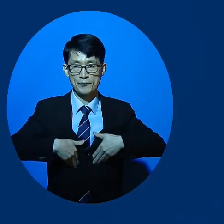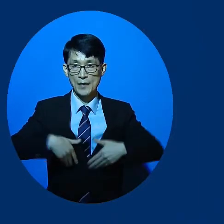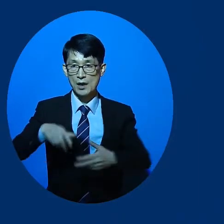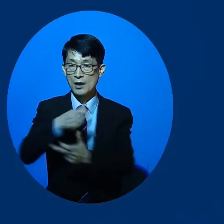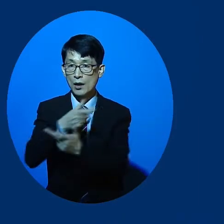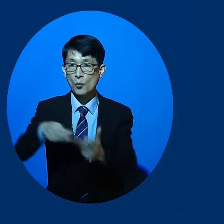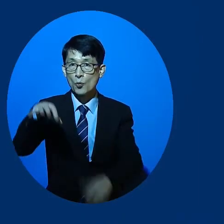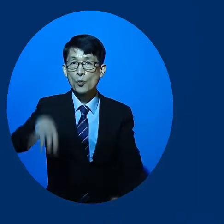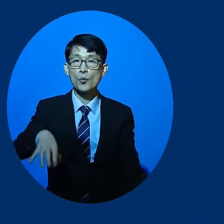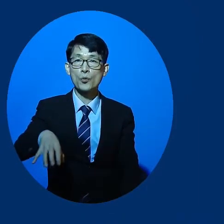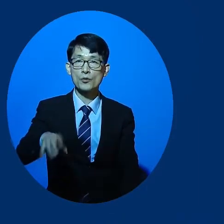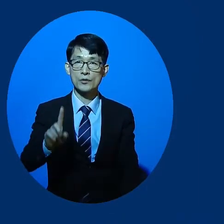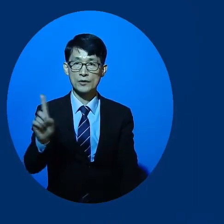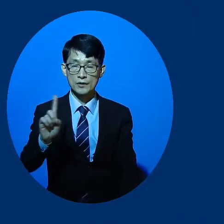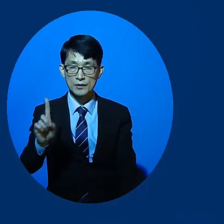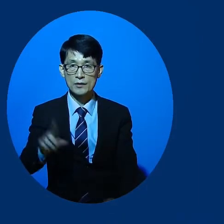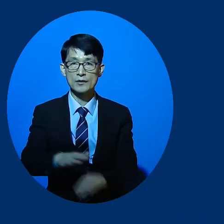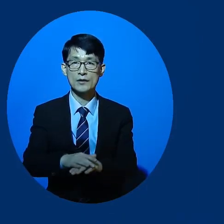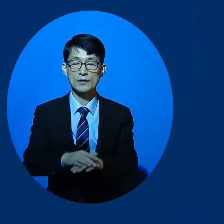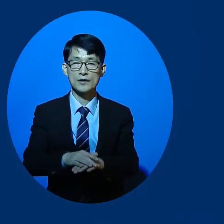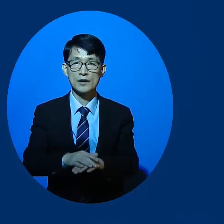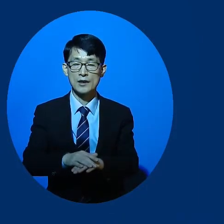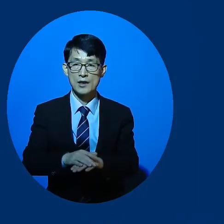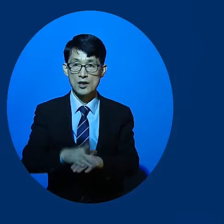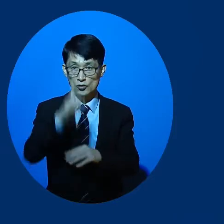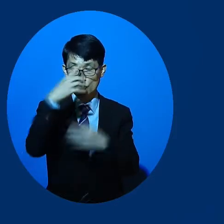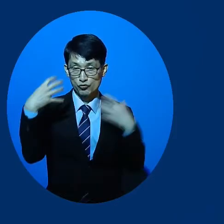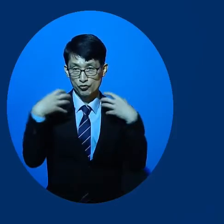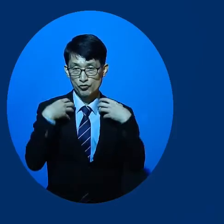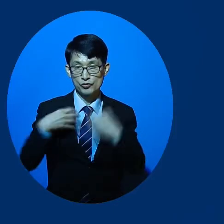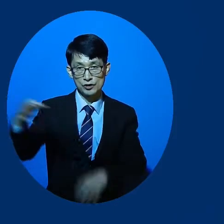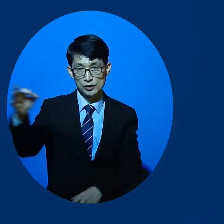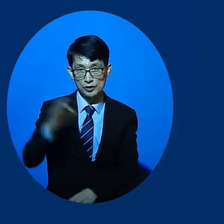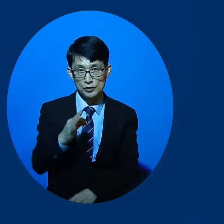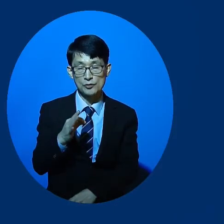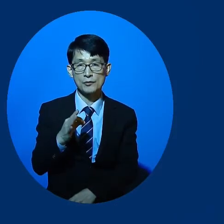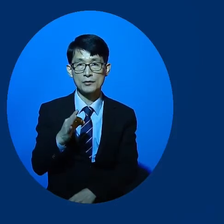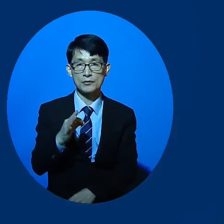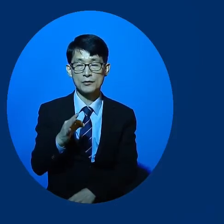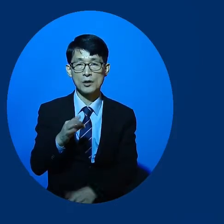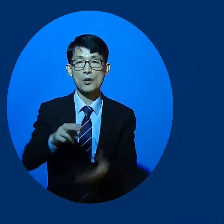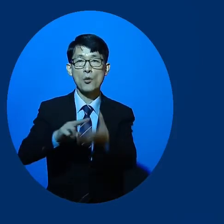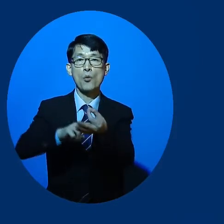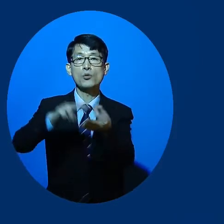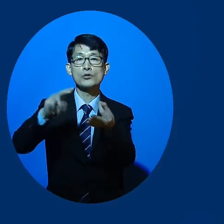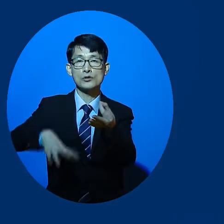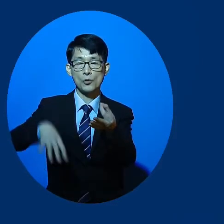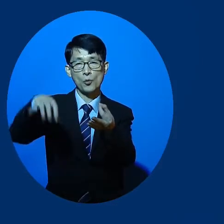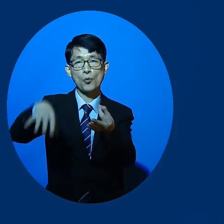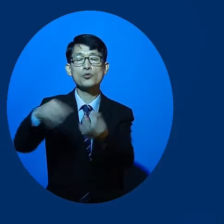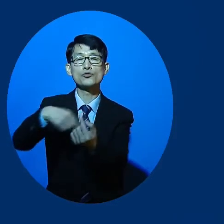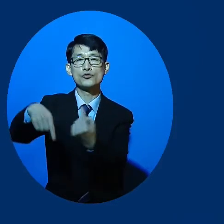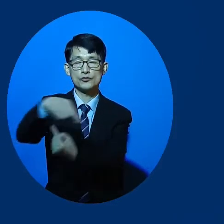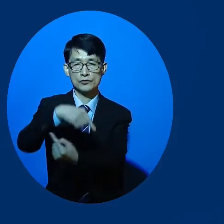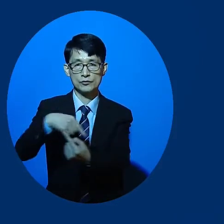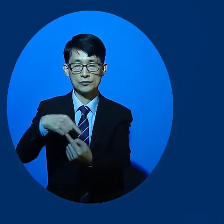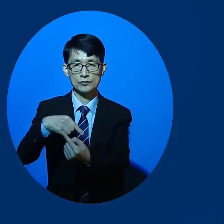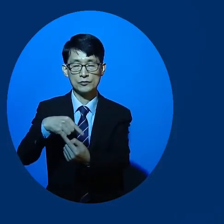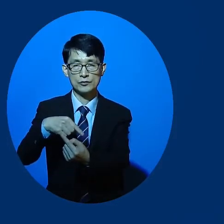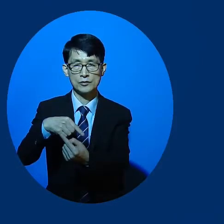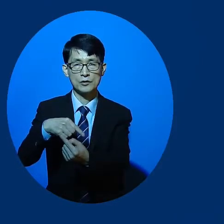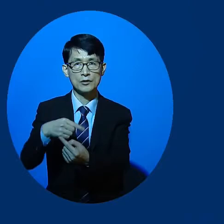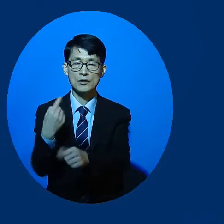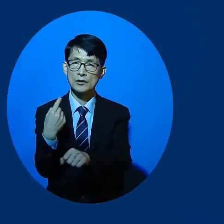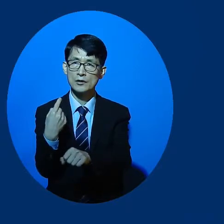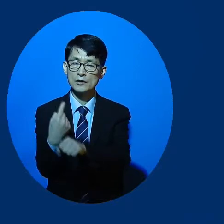유일하게 지자체에 국비로 지원받는 곳이 이제 홍천입니다. 그런데 20년 지난해